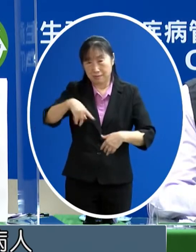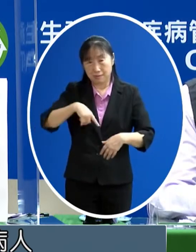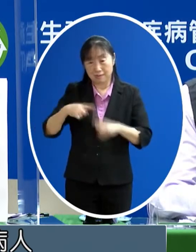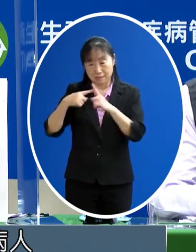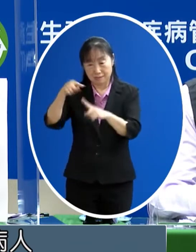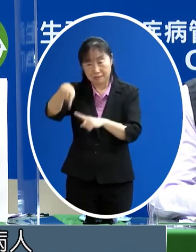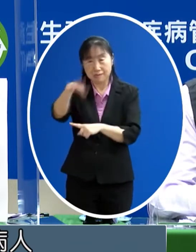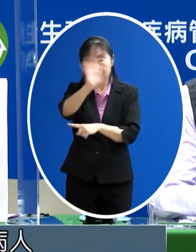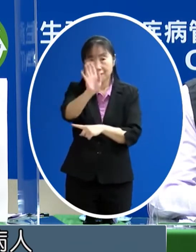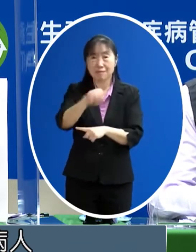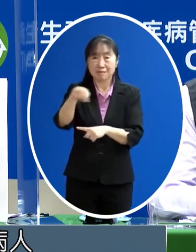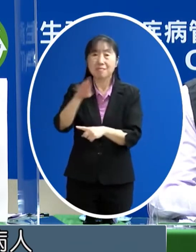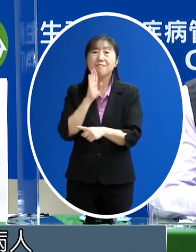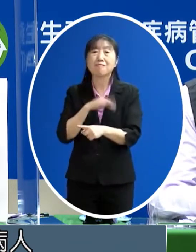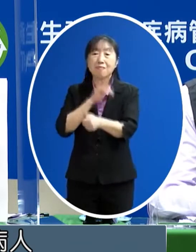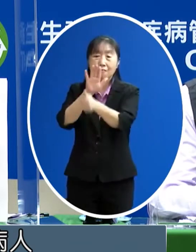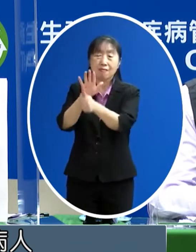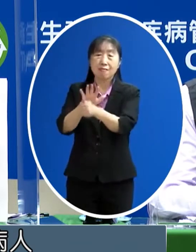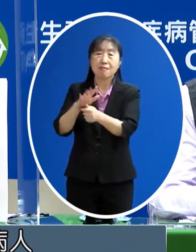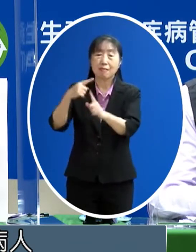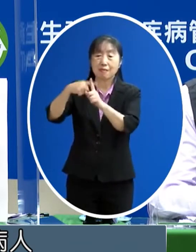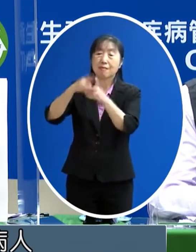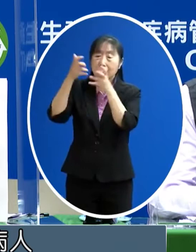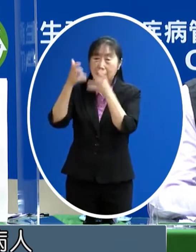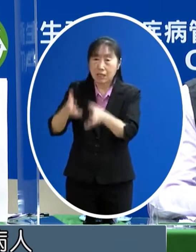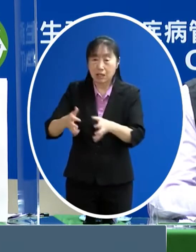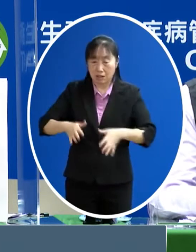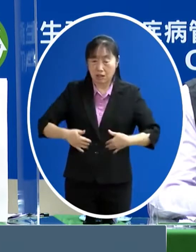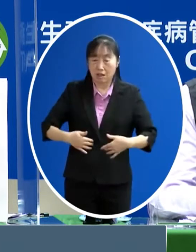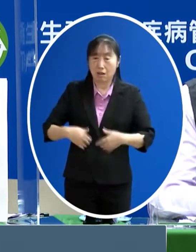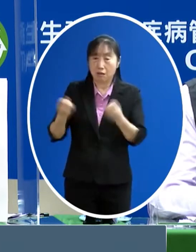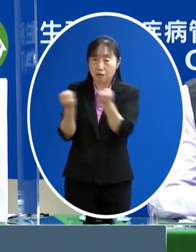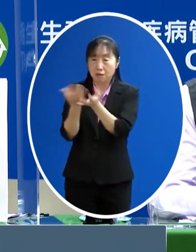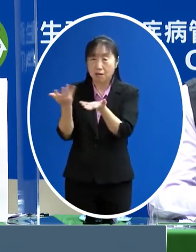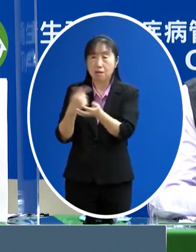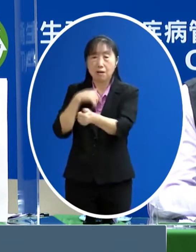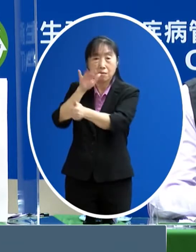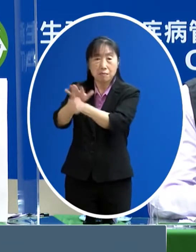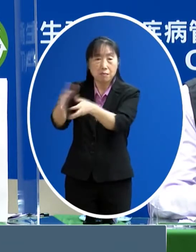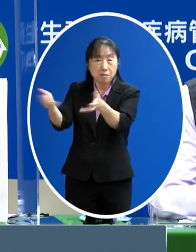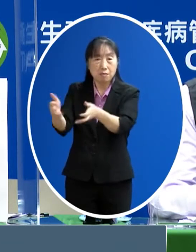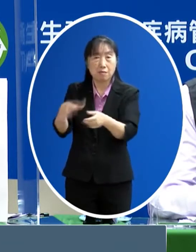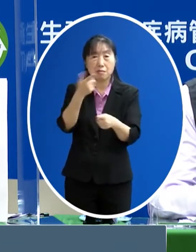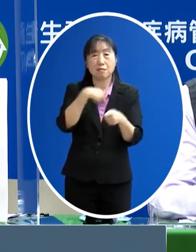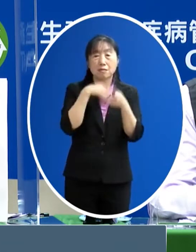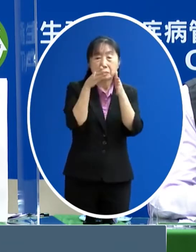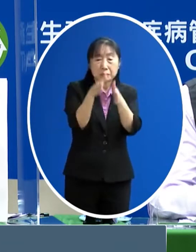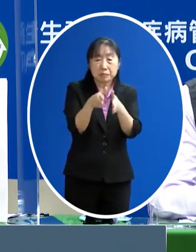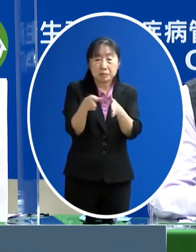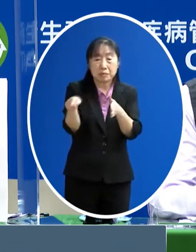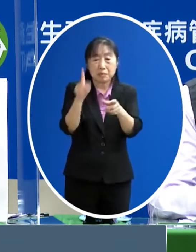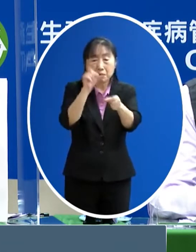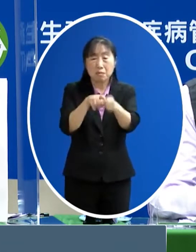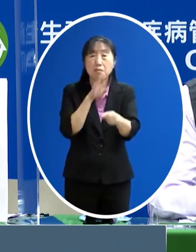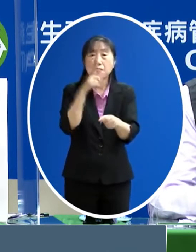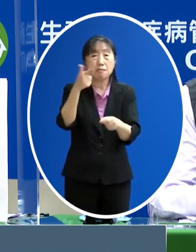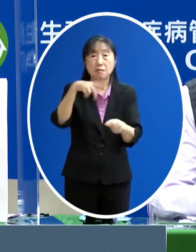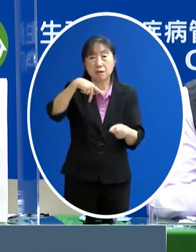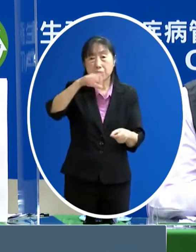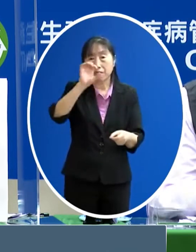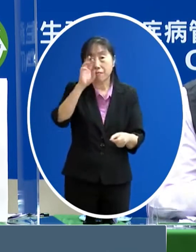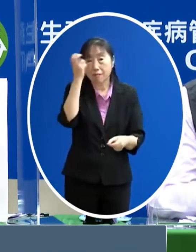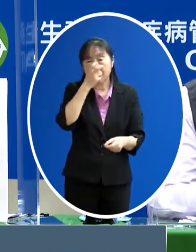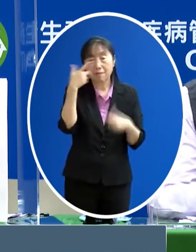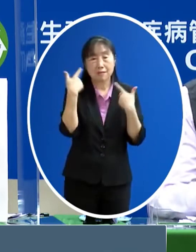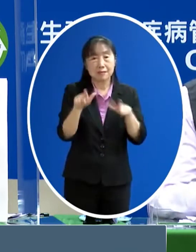了重症急性的病人在所开设的，并不是在检查病人。尤其现在